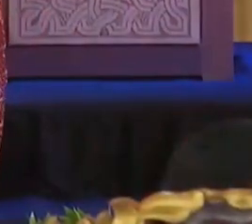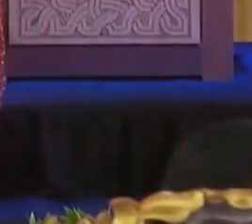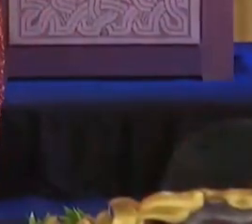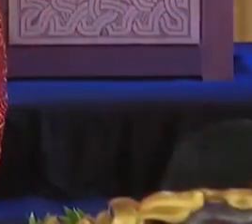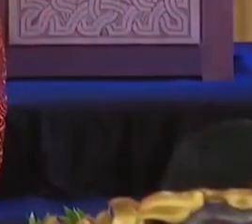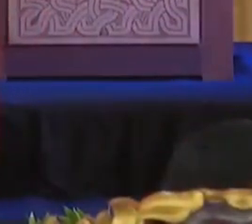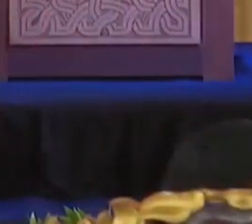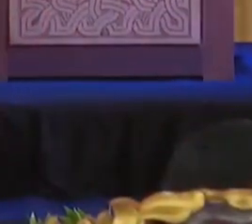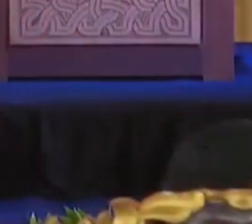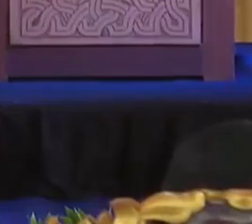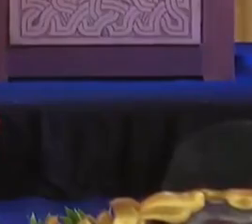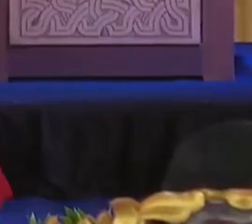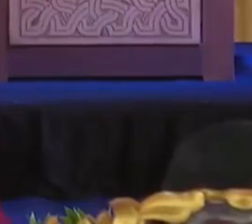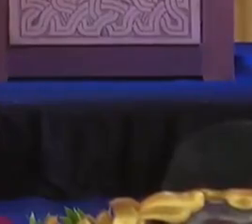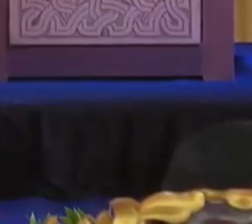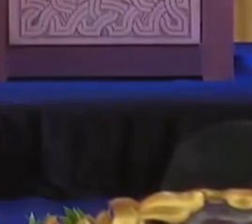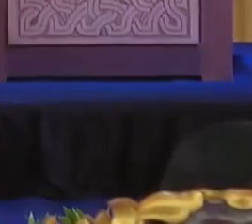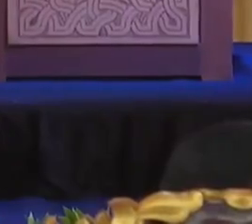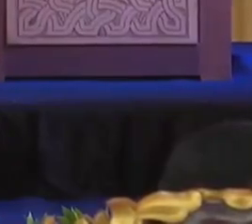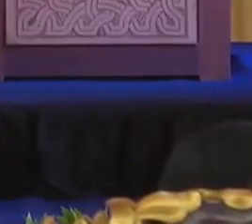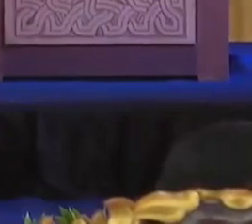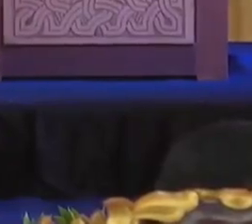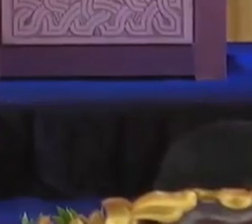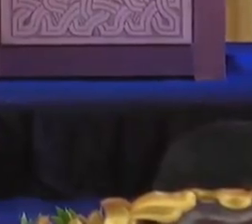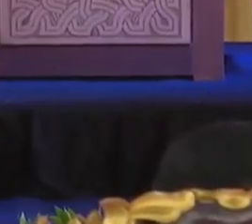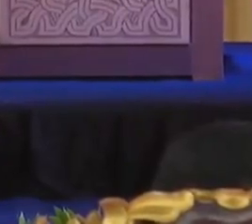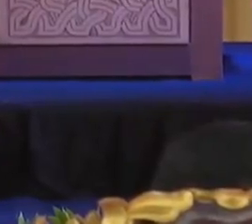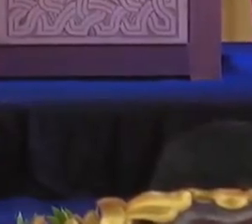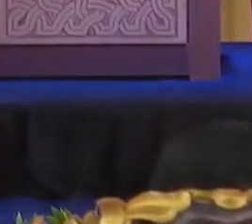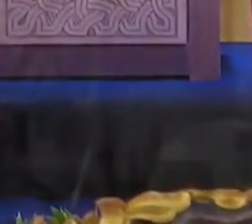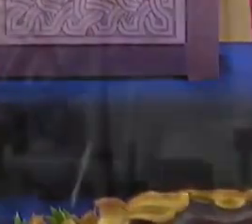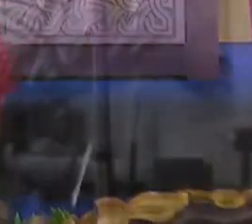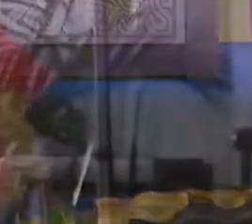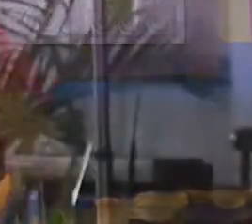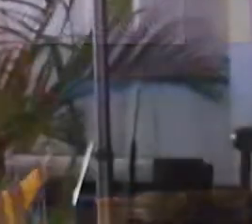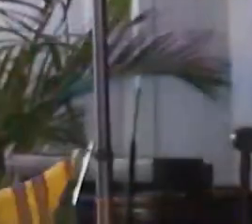kringloop in ooit in Mokaba,